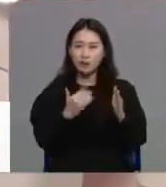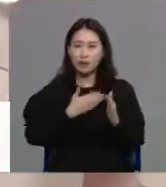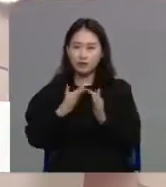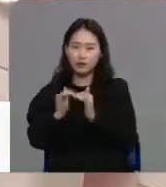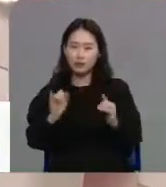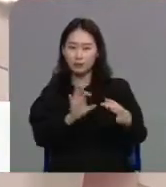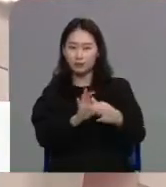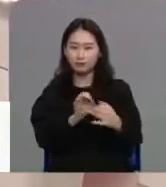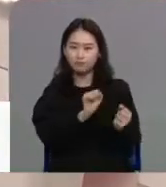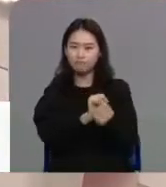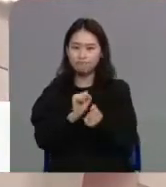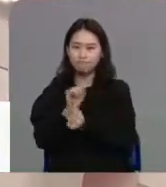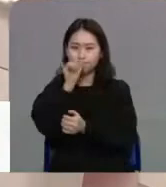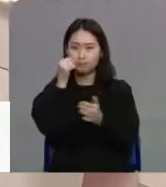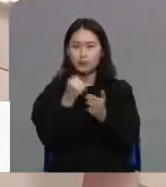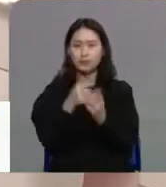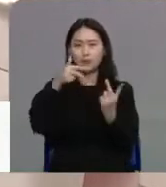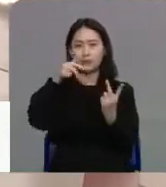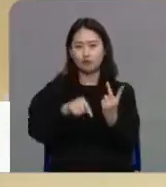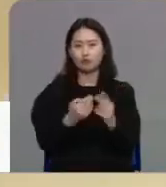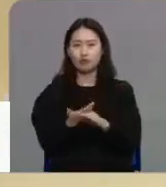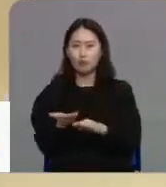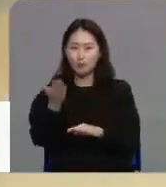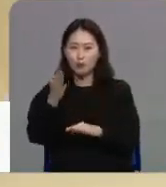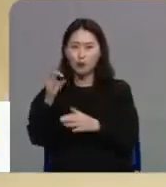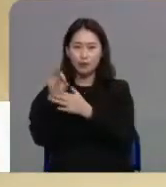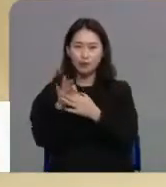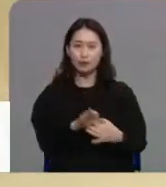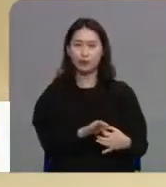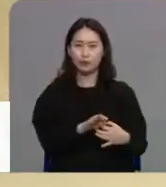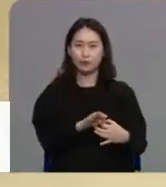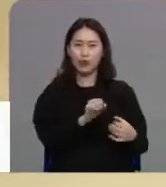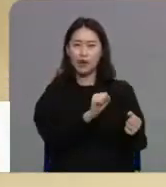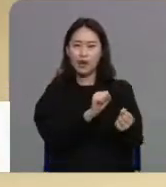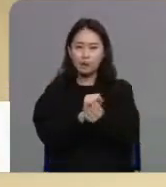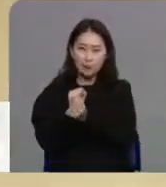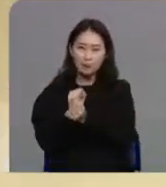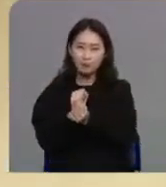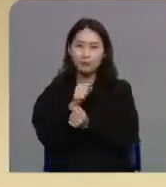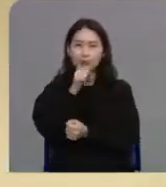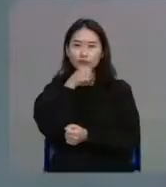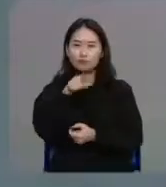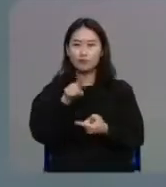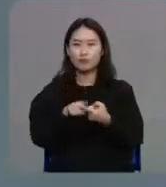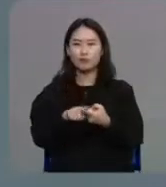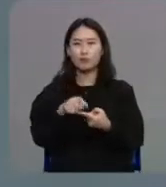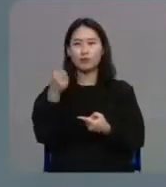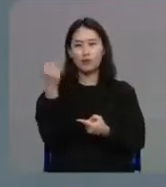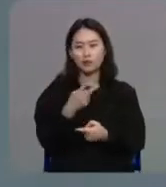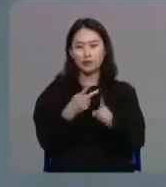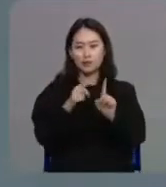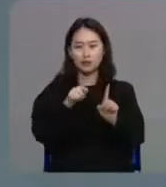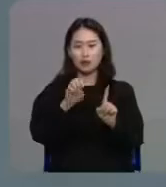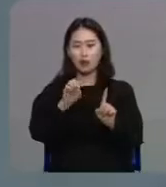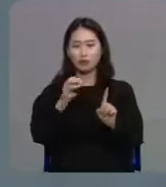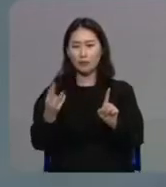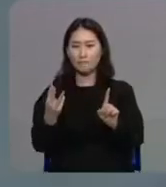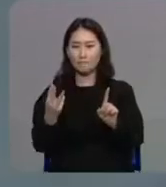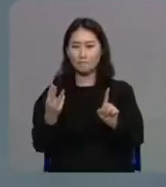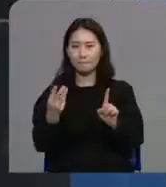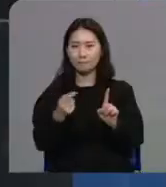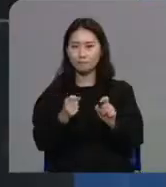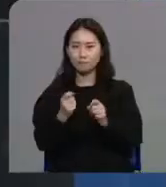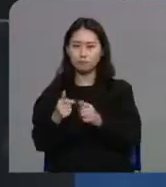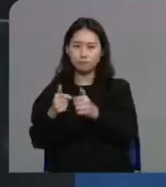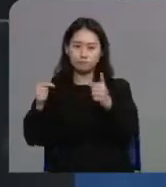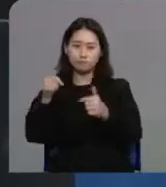이어지면서 2주 넘게 1 아래를 유지하던 전북 의 감염 재생산 지수도 다시 1.03 으로 올랐습니다